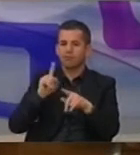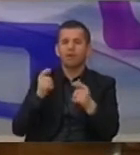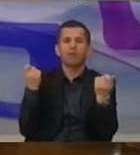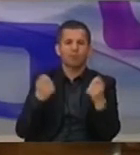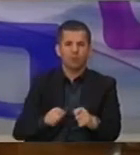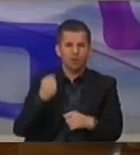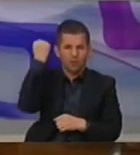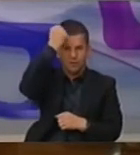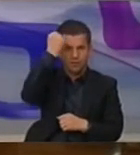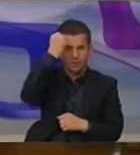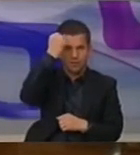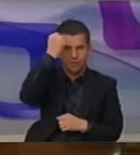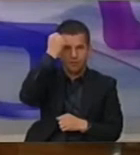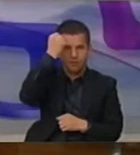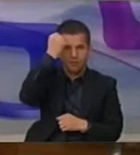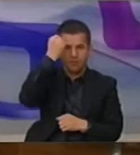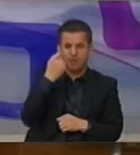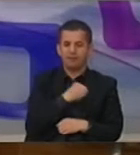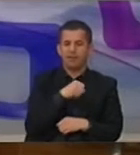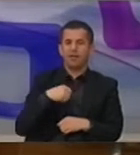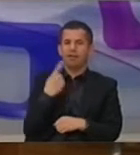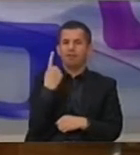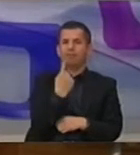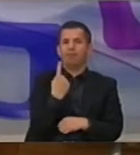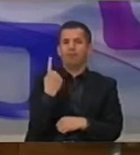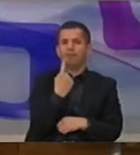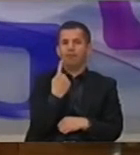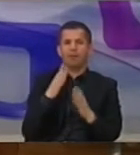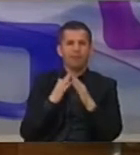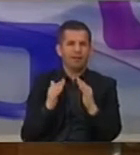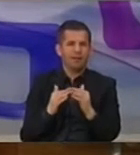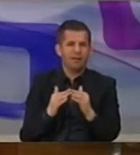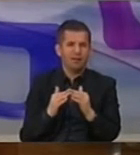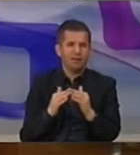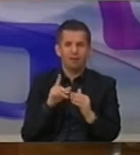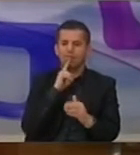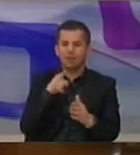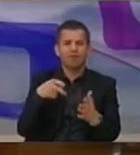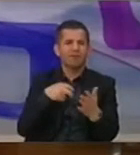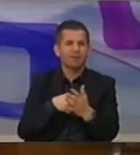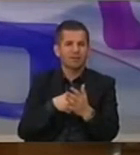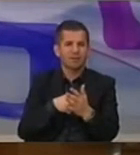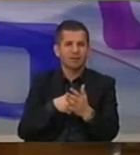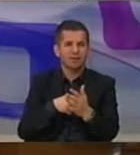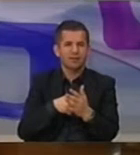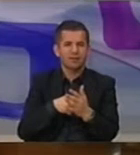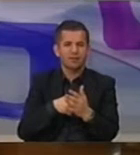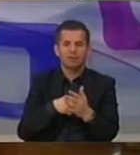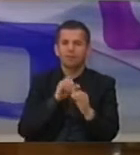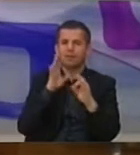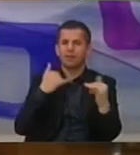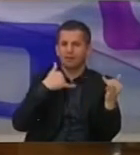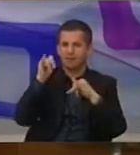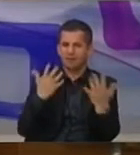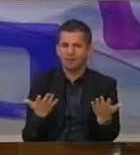Kosovën të izoluar si të vetme në Ballkanin Perëndimor nga regjimi i lvizjes pa viza në